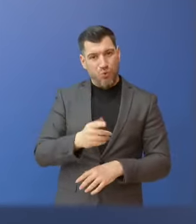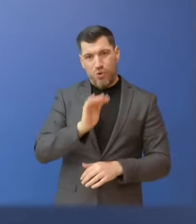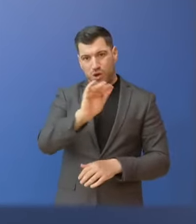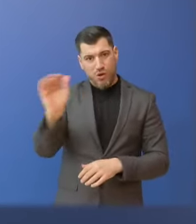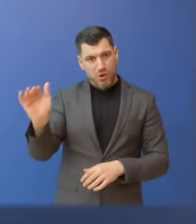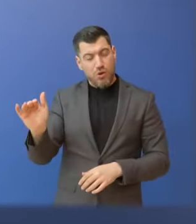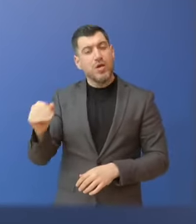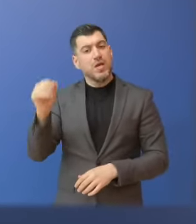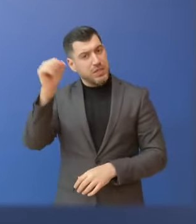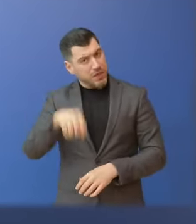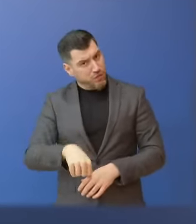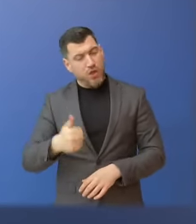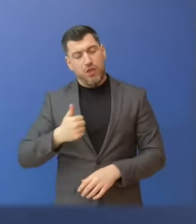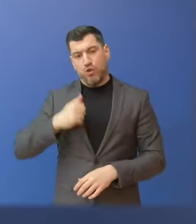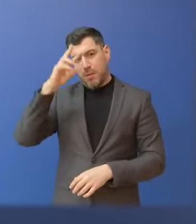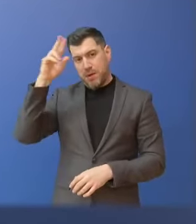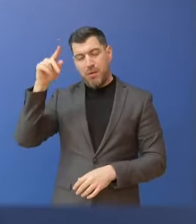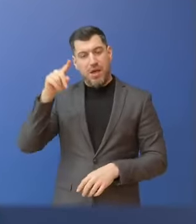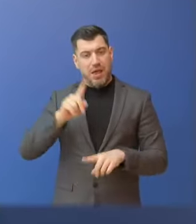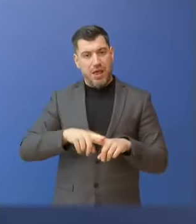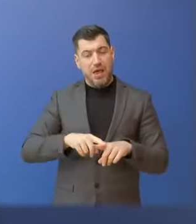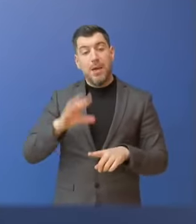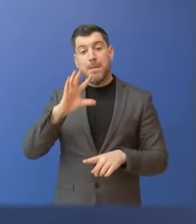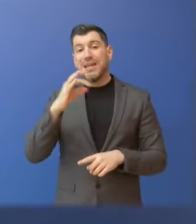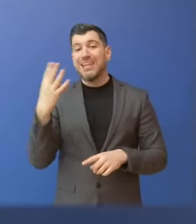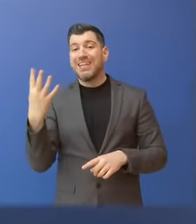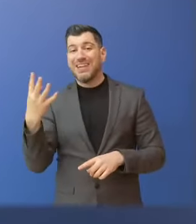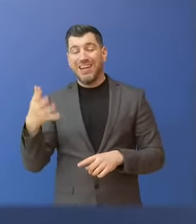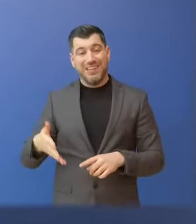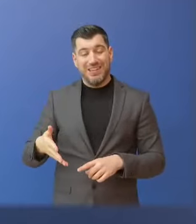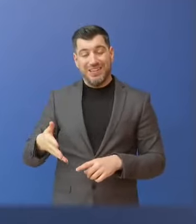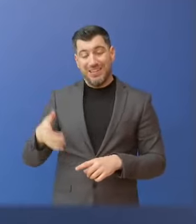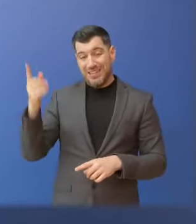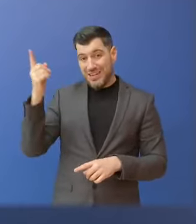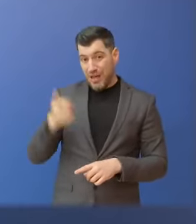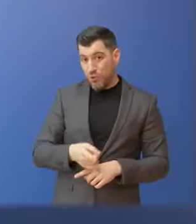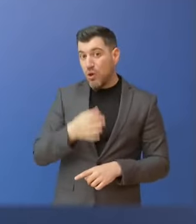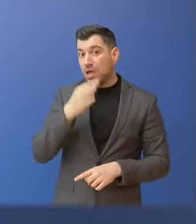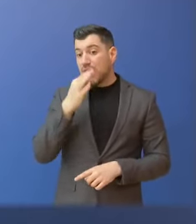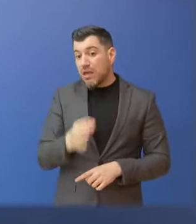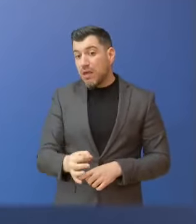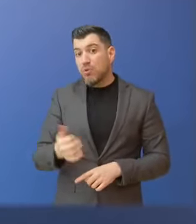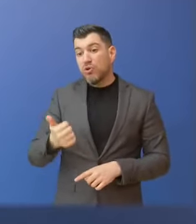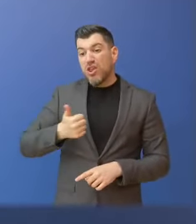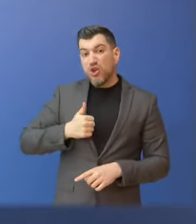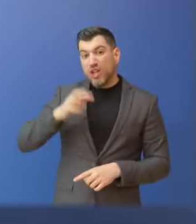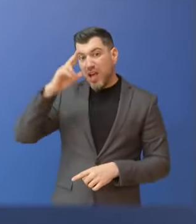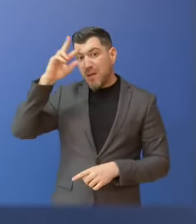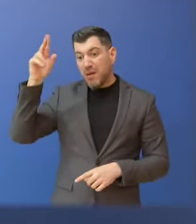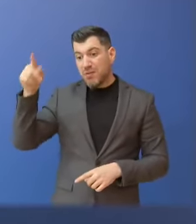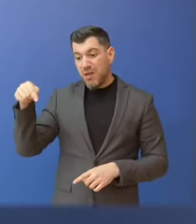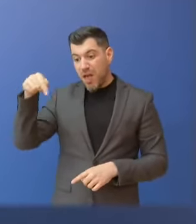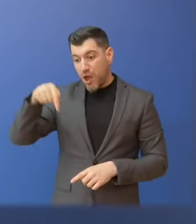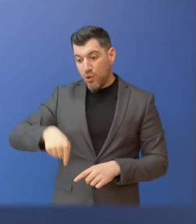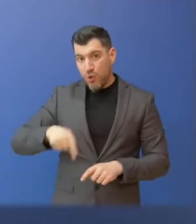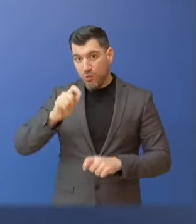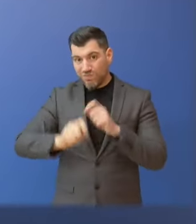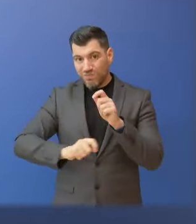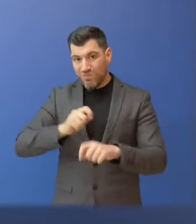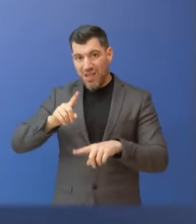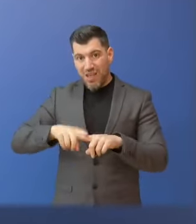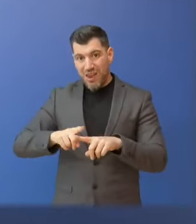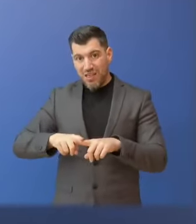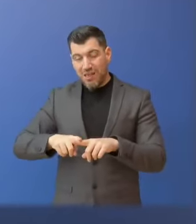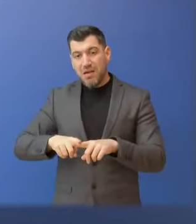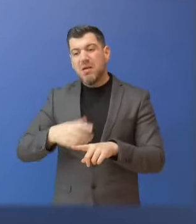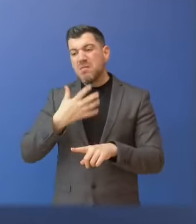ε στη χώρα και περίπου το 54% θεωρεί ότι τα πανεπιστήμια που θα έρθουν να φτιάξουν π παραρτήματα εδώ θα είναι